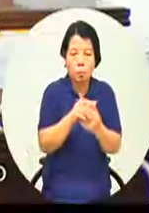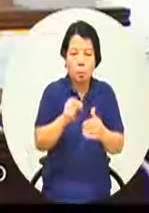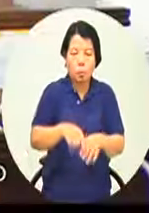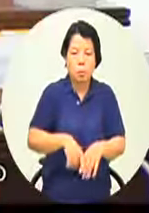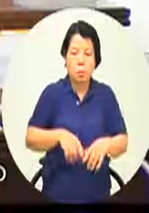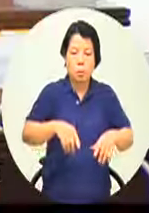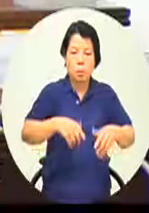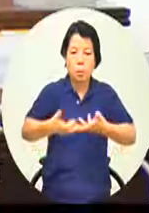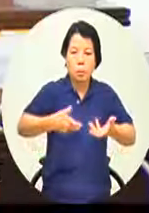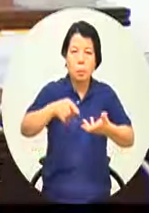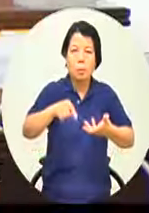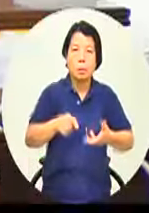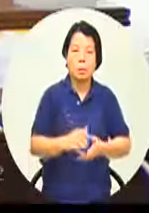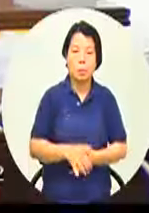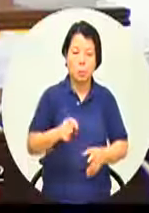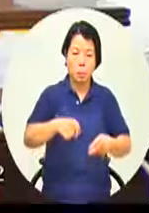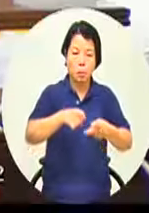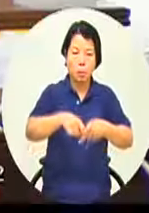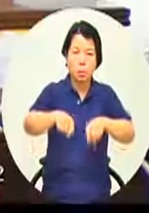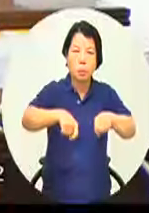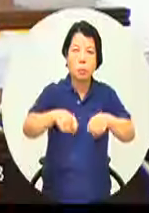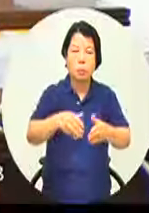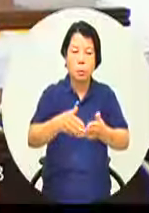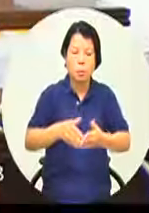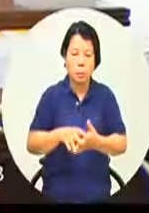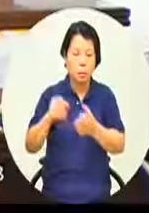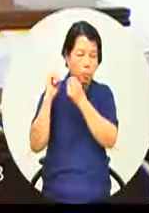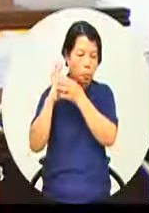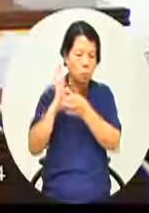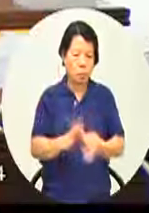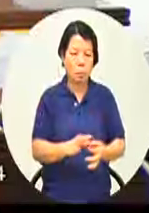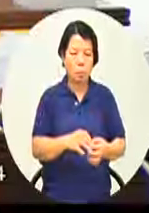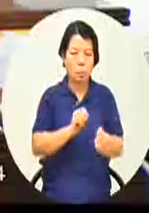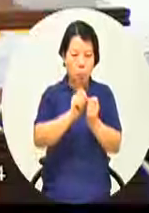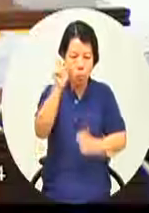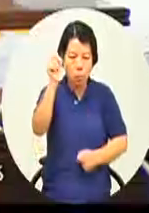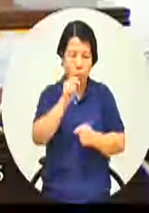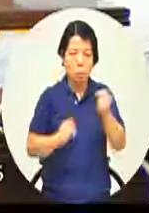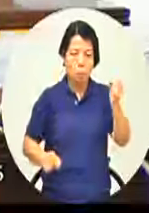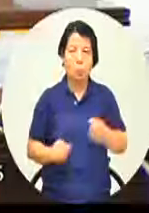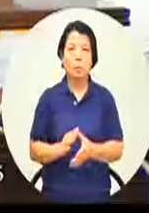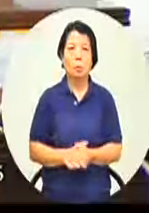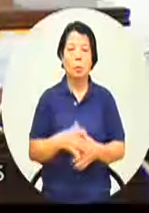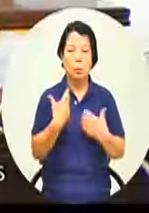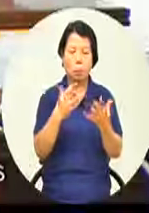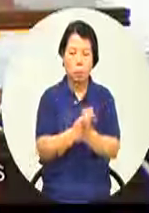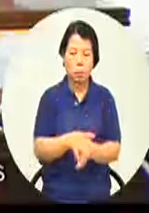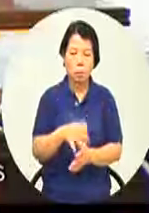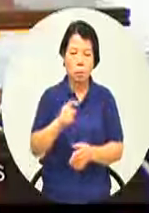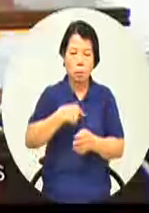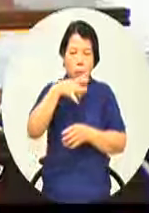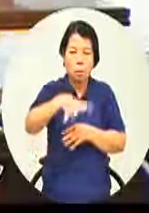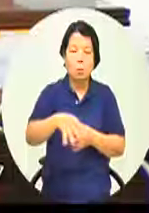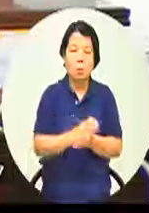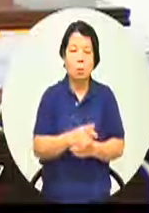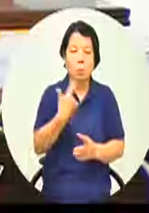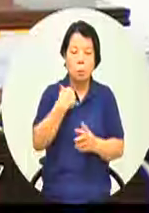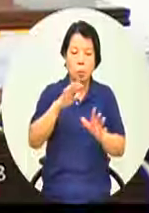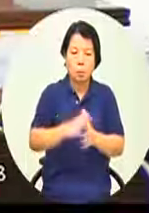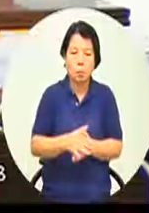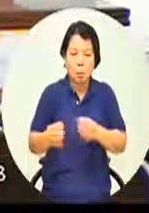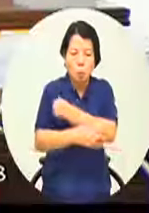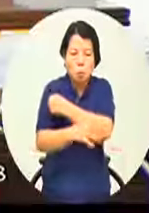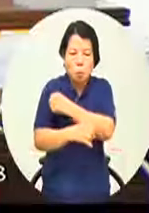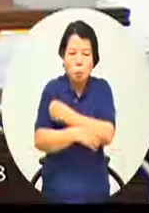程当中呢，这个工程呢应该是要永续的，要永续而且是天然的、低碳的这样的排